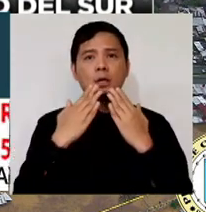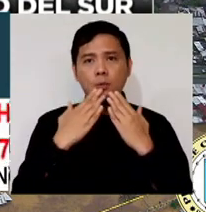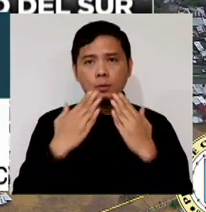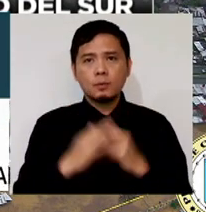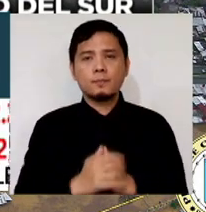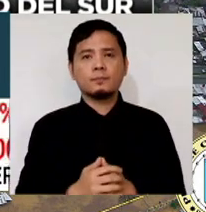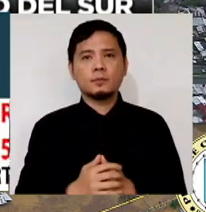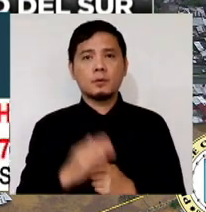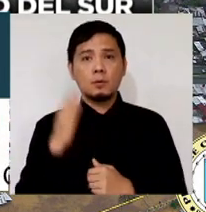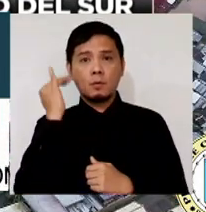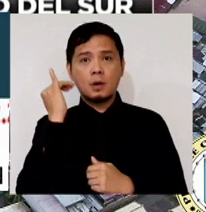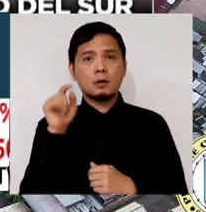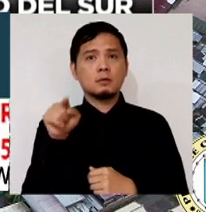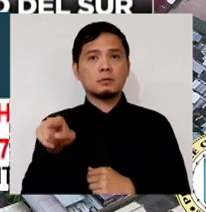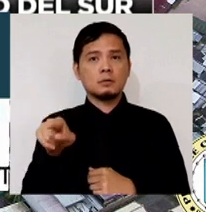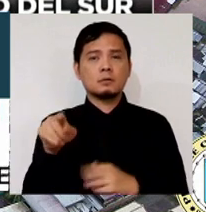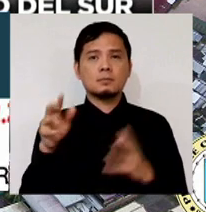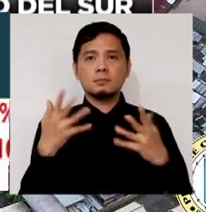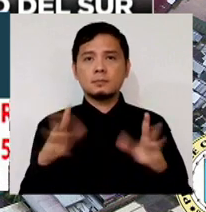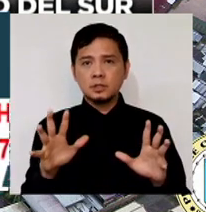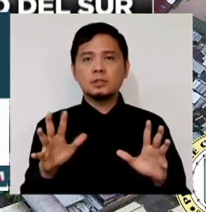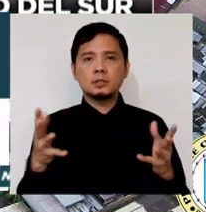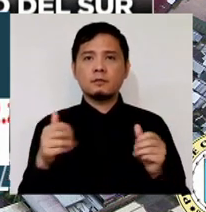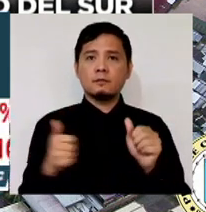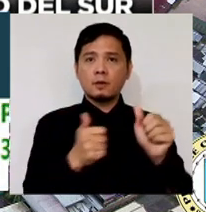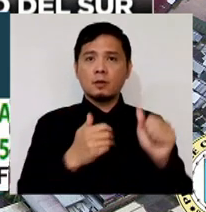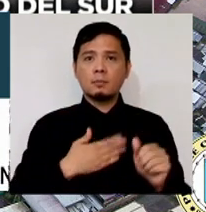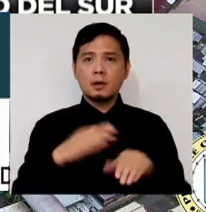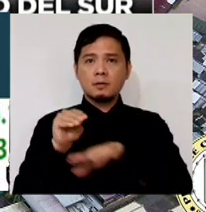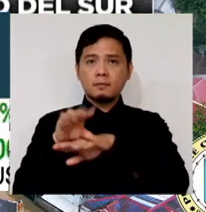sinunod nila yung advisory ko na